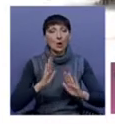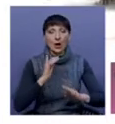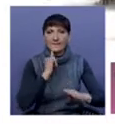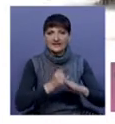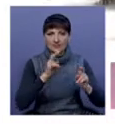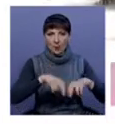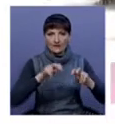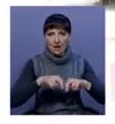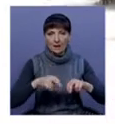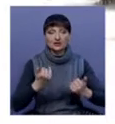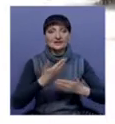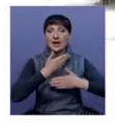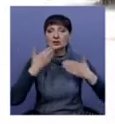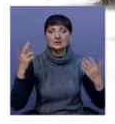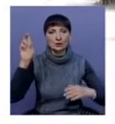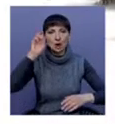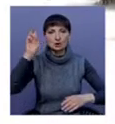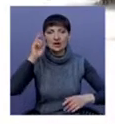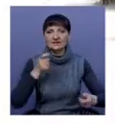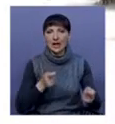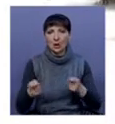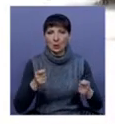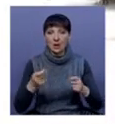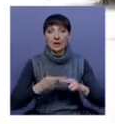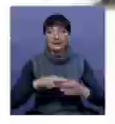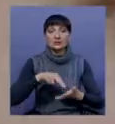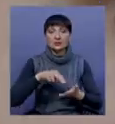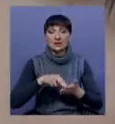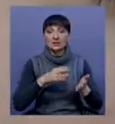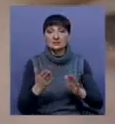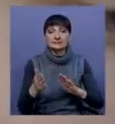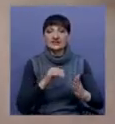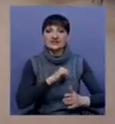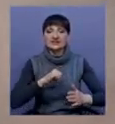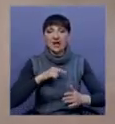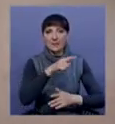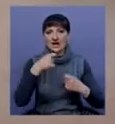бензин. Сейчас отсутствует государственное регулирование, поэтому цены стабилизируются самим рынком.